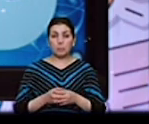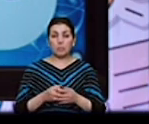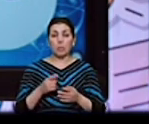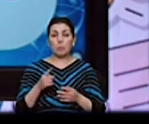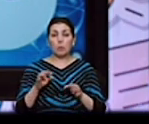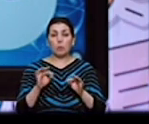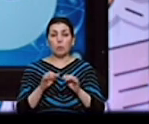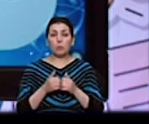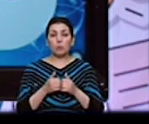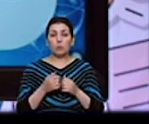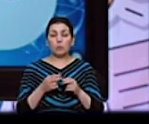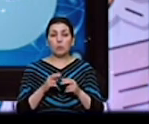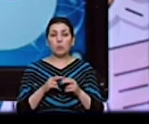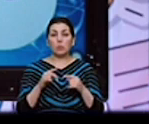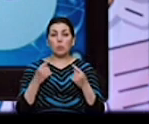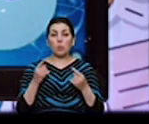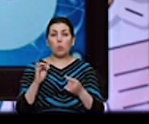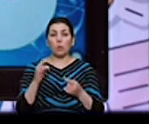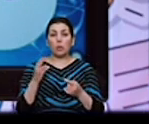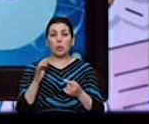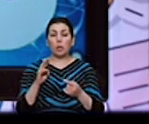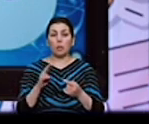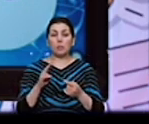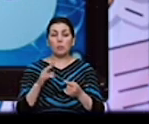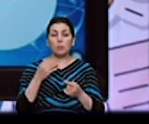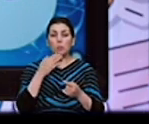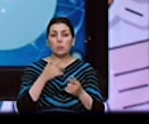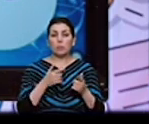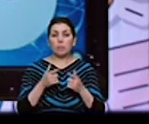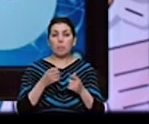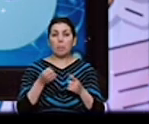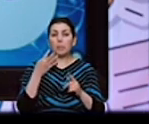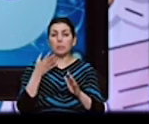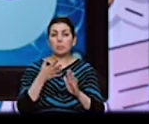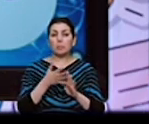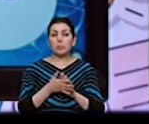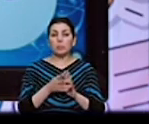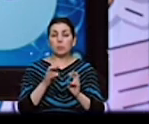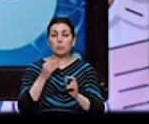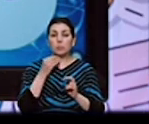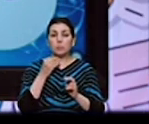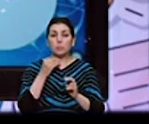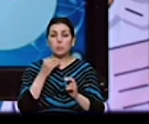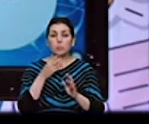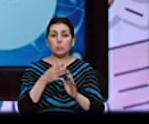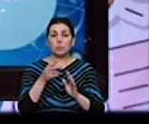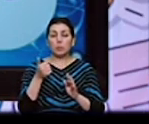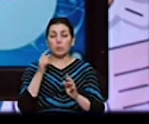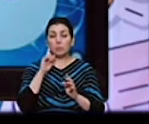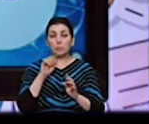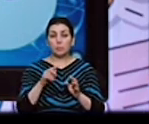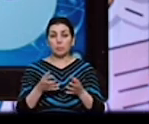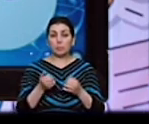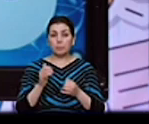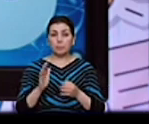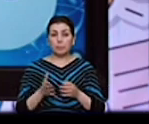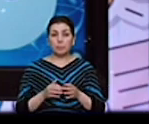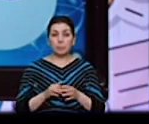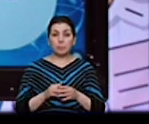bu orqali ulkan palov tayyorlash uchun qancha mahsulotlar ketganini yaxshiroq bilib